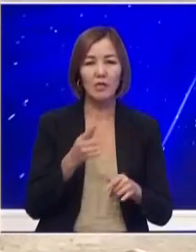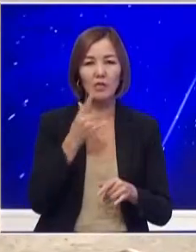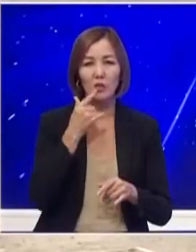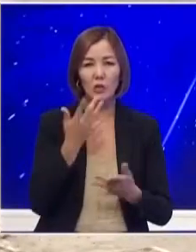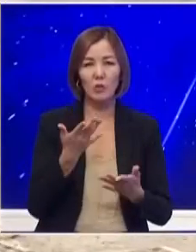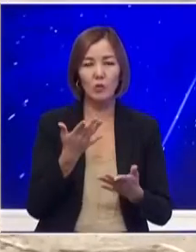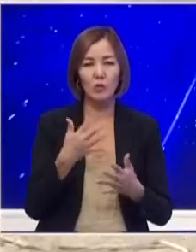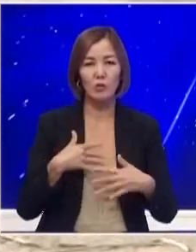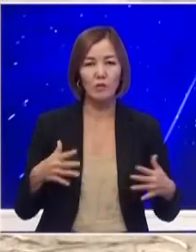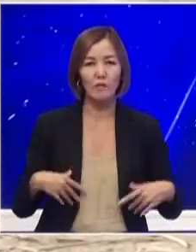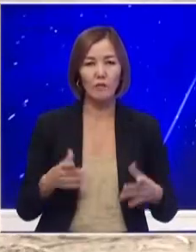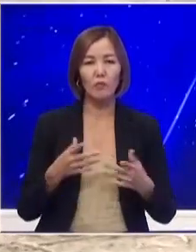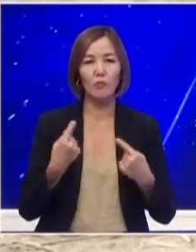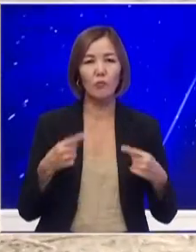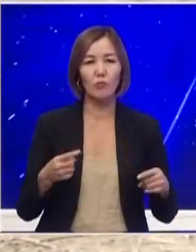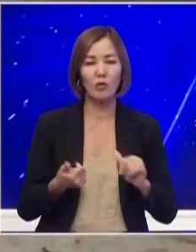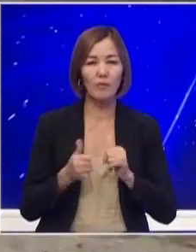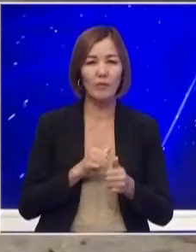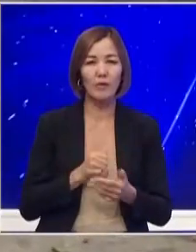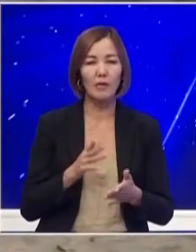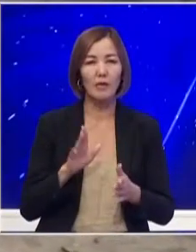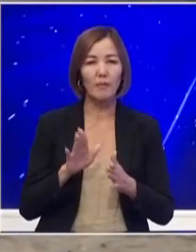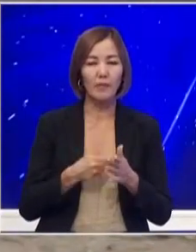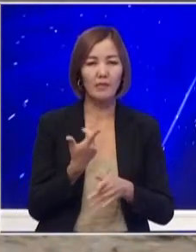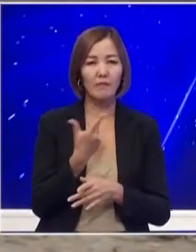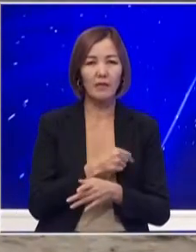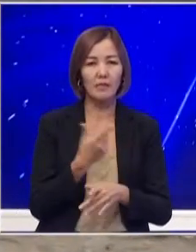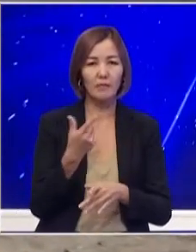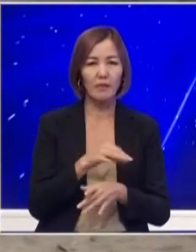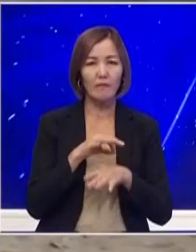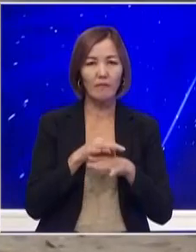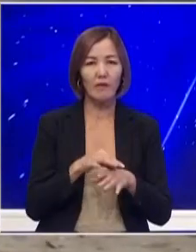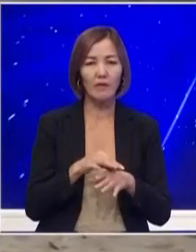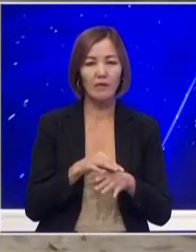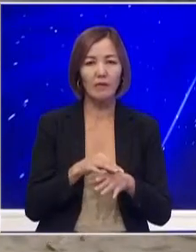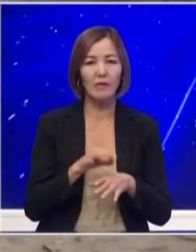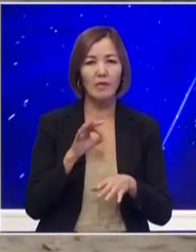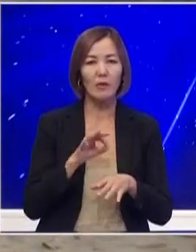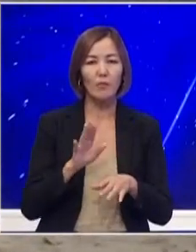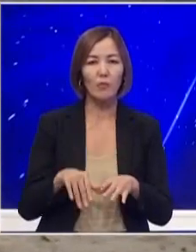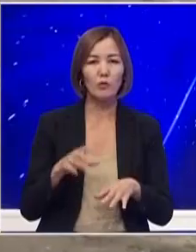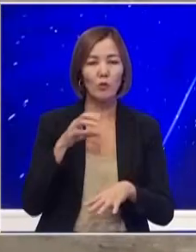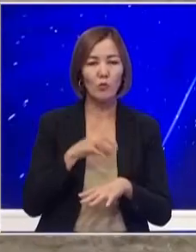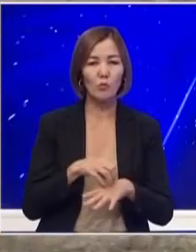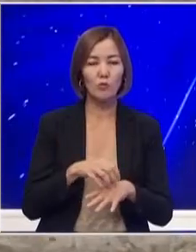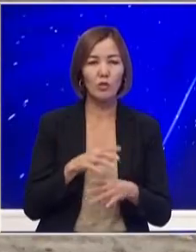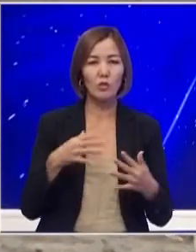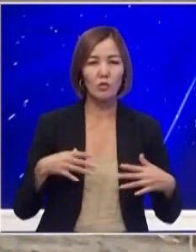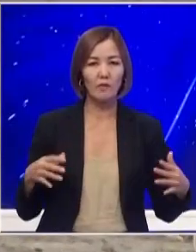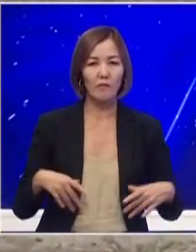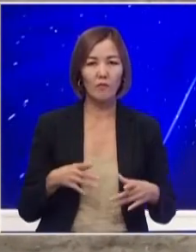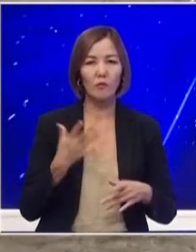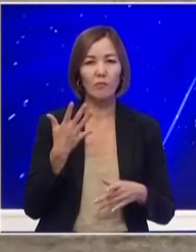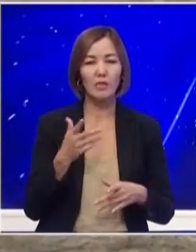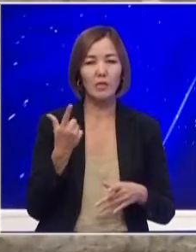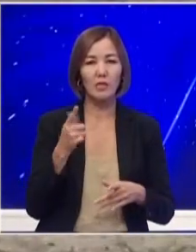животного, что приводит к летальному исходу без вакцины. Прививка, проводимая для профилактики заболевания после укуса животных, состоит из